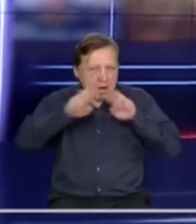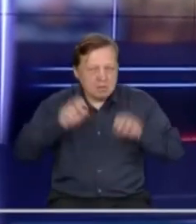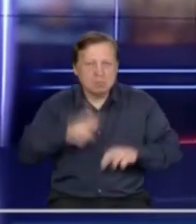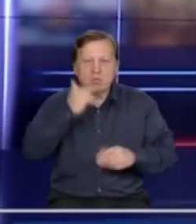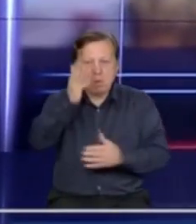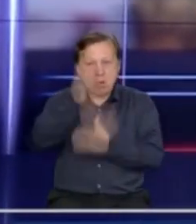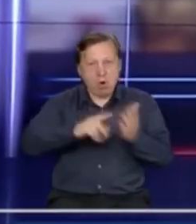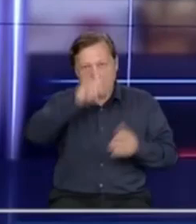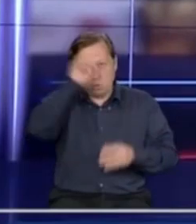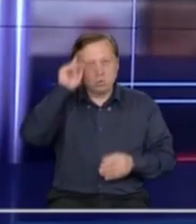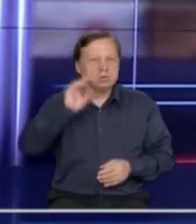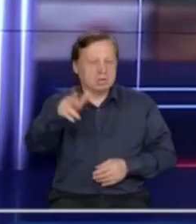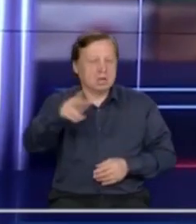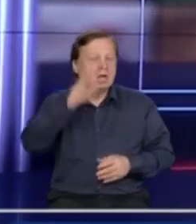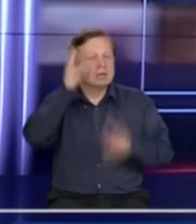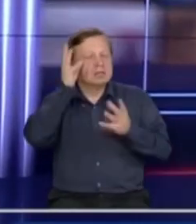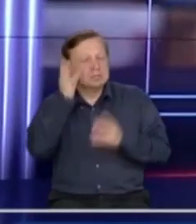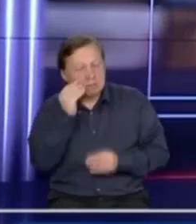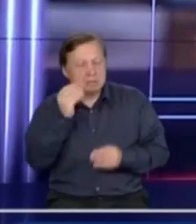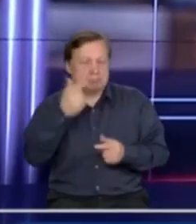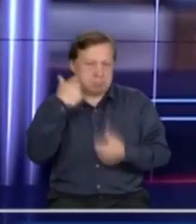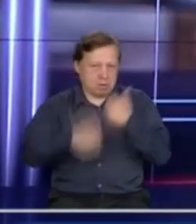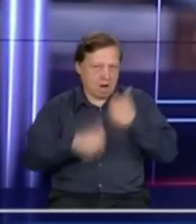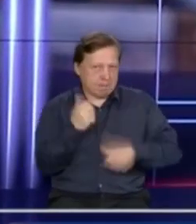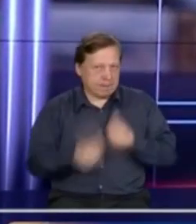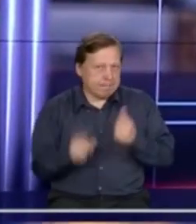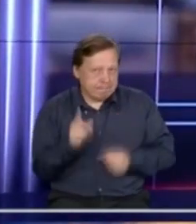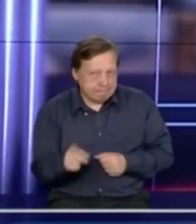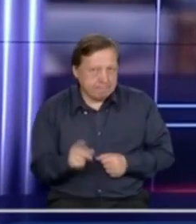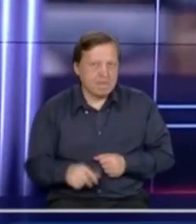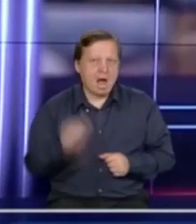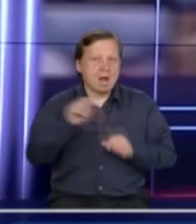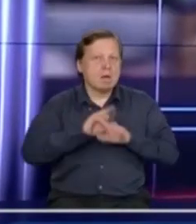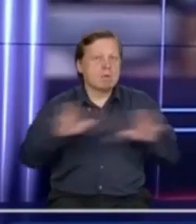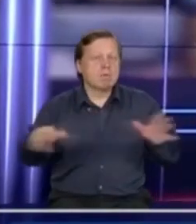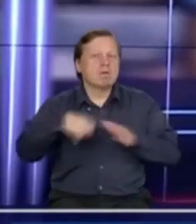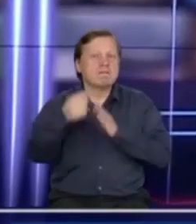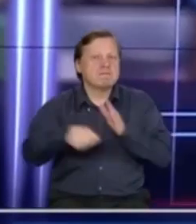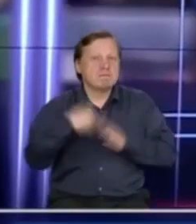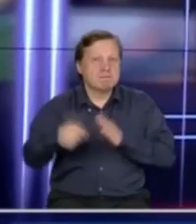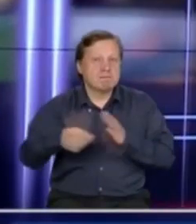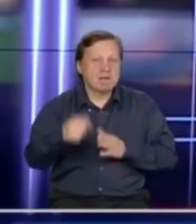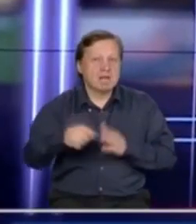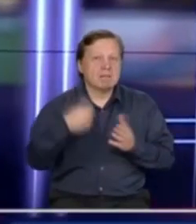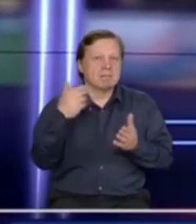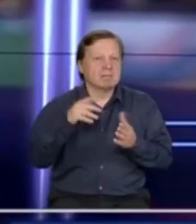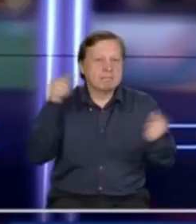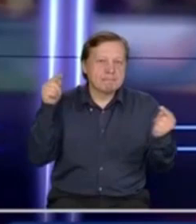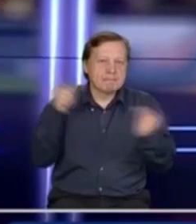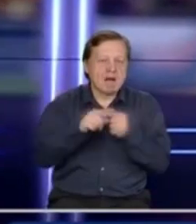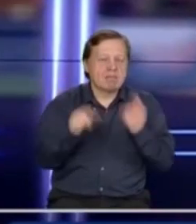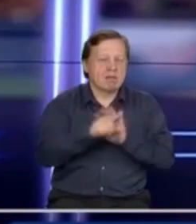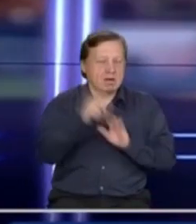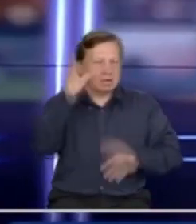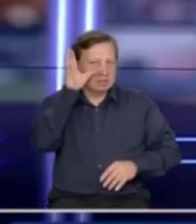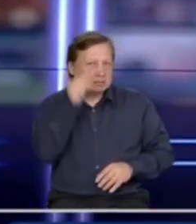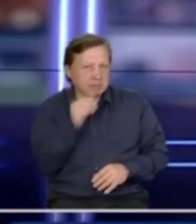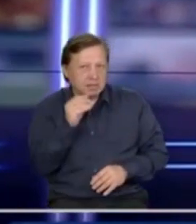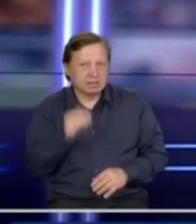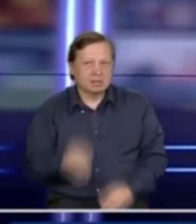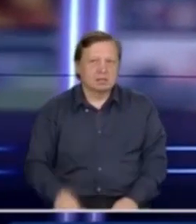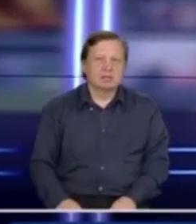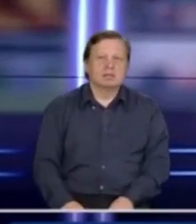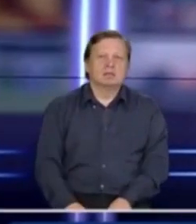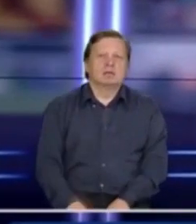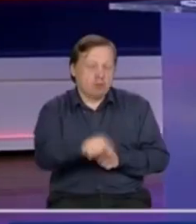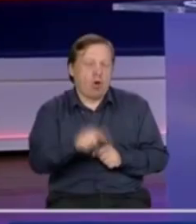świecie ma problemy ze snem. Ostatnio popularnością zaczęły cieszyć się filmiki na sen. Ta metoda relaksacji to